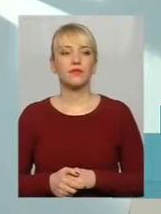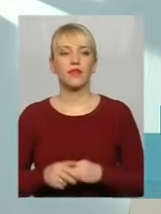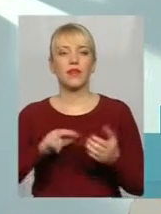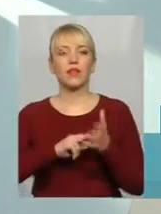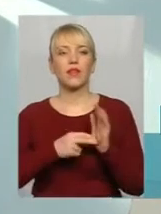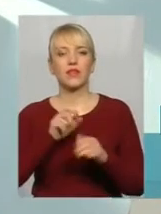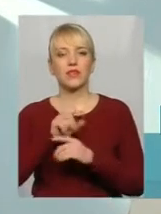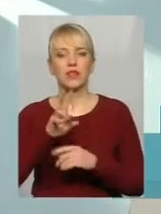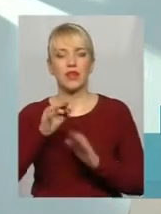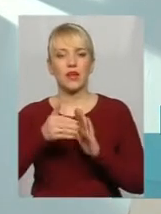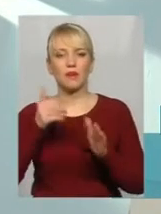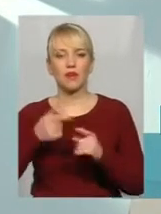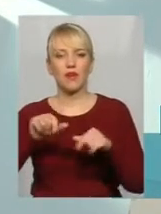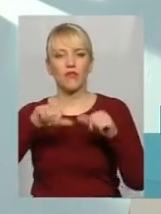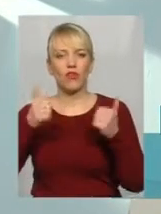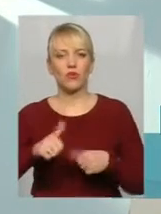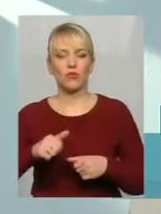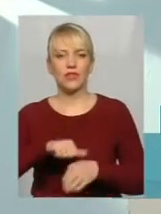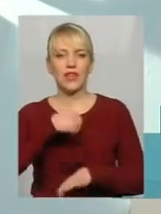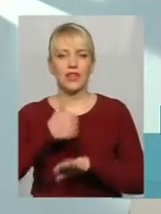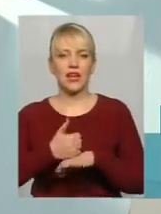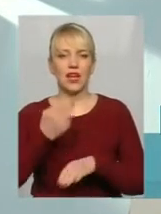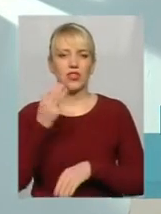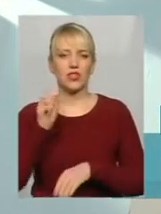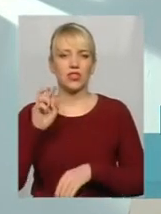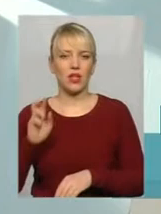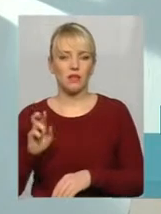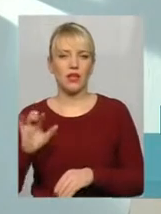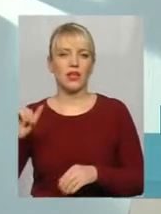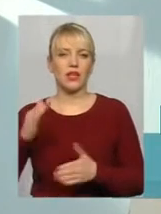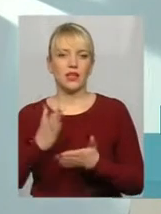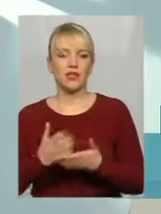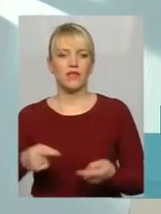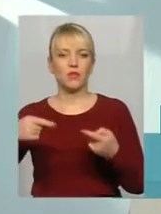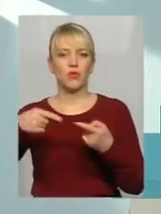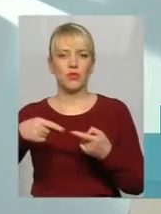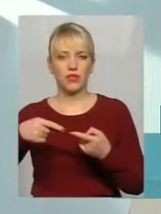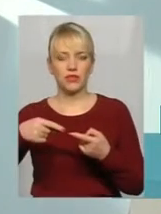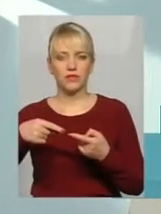Планове завдання на призив формується в Генеральному штабі. Є відповідні